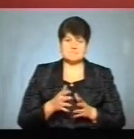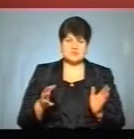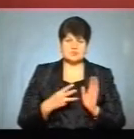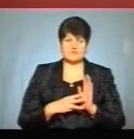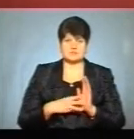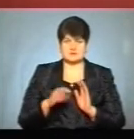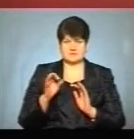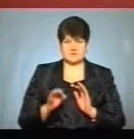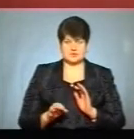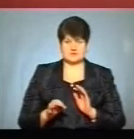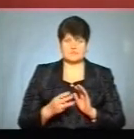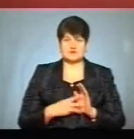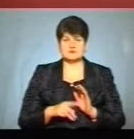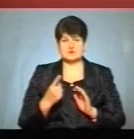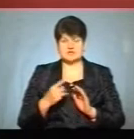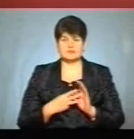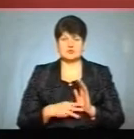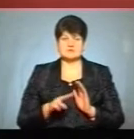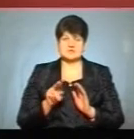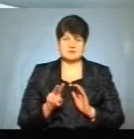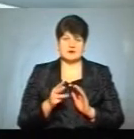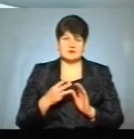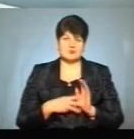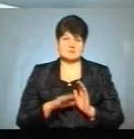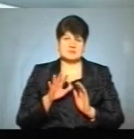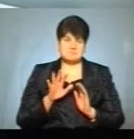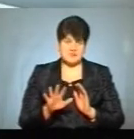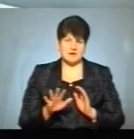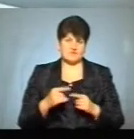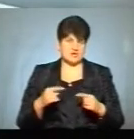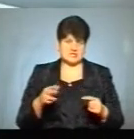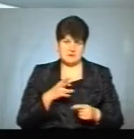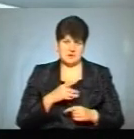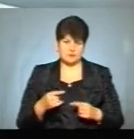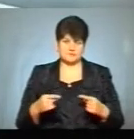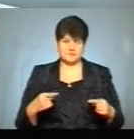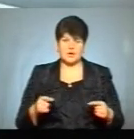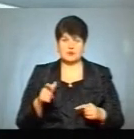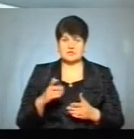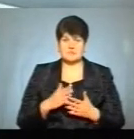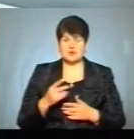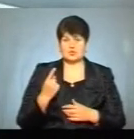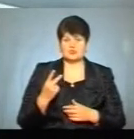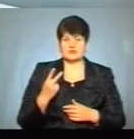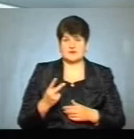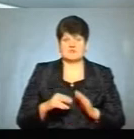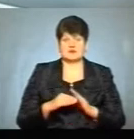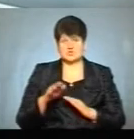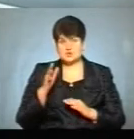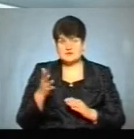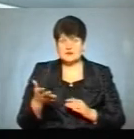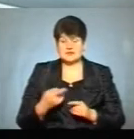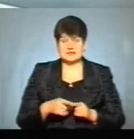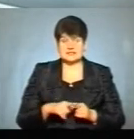80%, це 81-82, 85, як який період приблизно. Ну, і, звичайно, людина, яка має одну або дві вищі освіти, ну, це